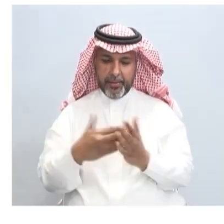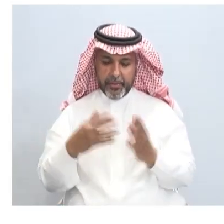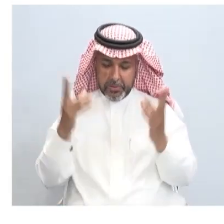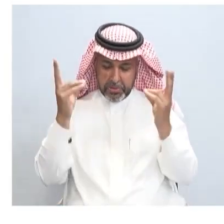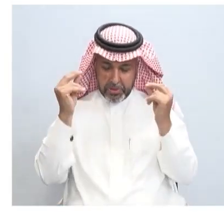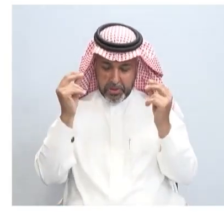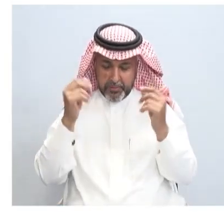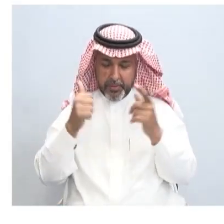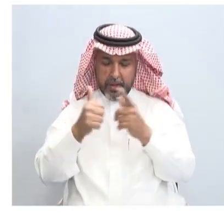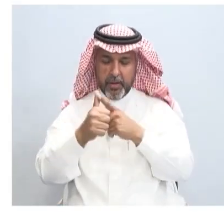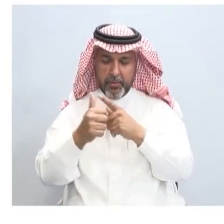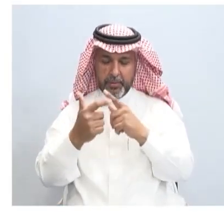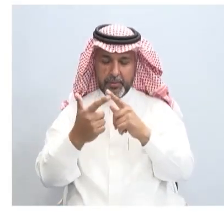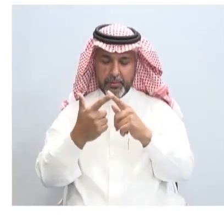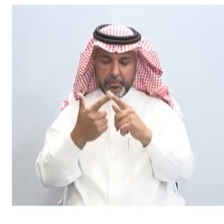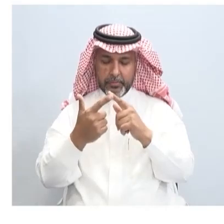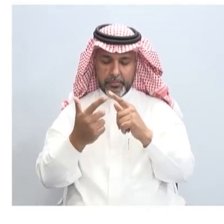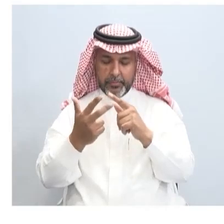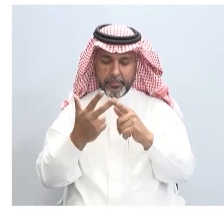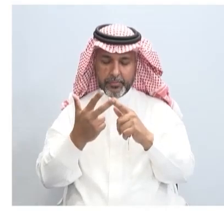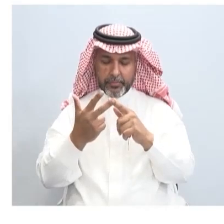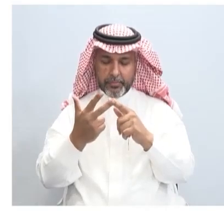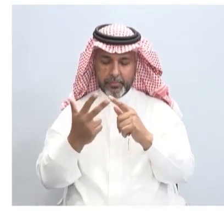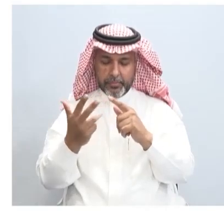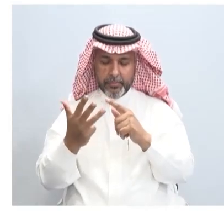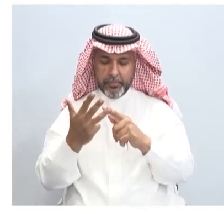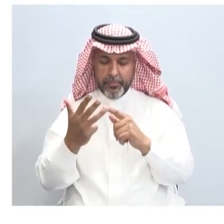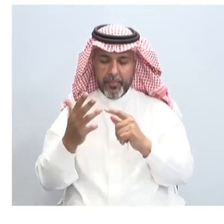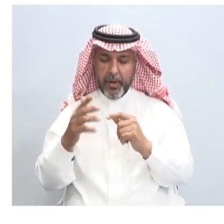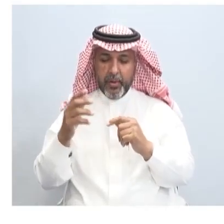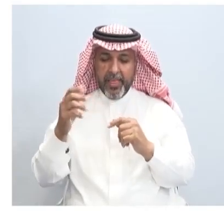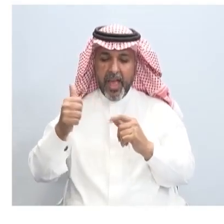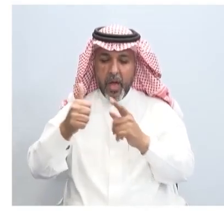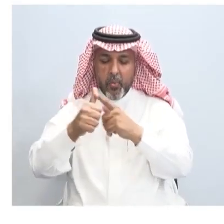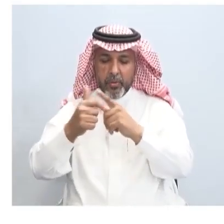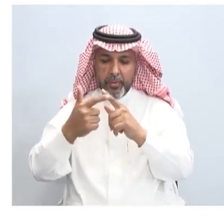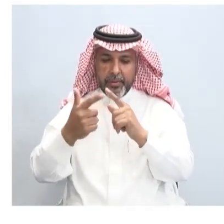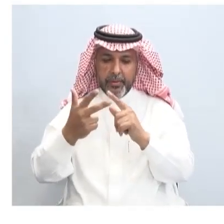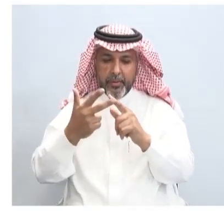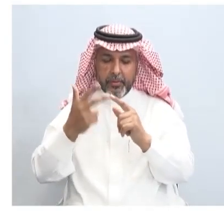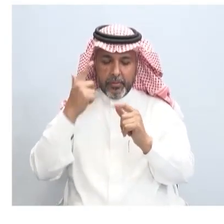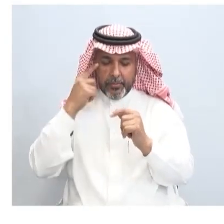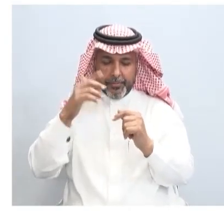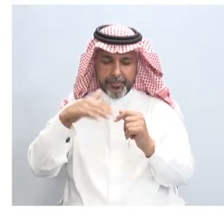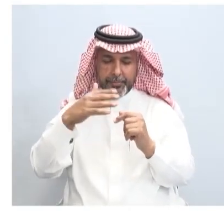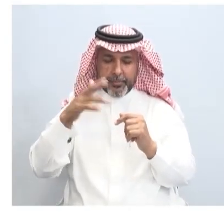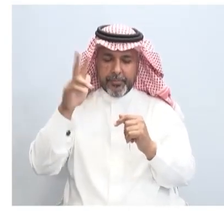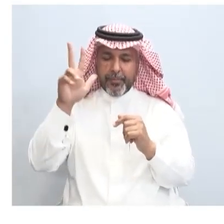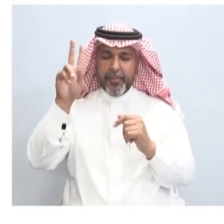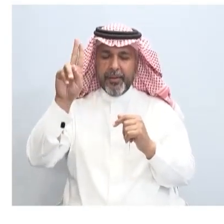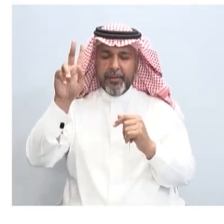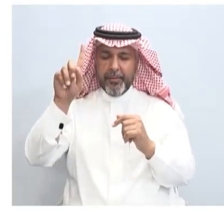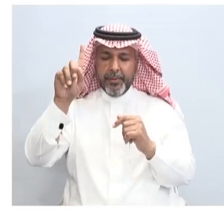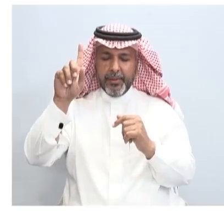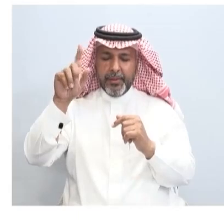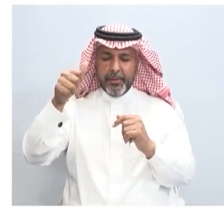التباديل بانواعه الثلاثه التباديل العادي التباديل مع التكرار والتباديل الدائري والتباديل الدائري كذلك له نوعين بنقطه مرجعيه